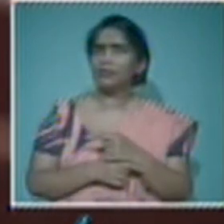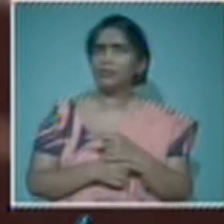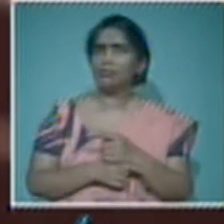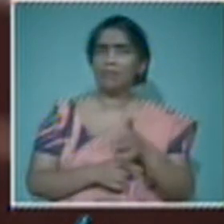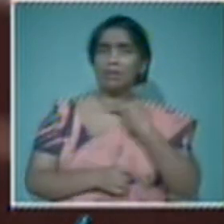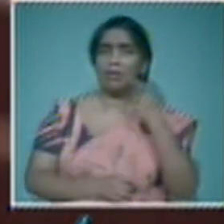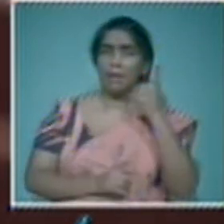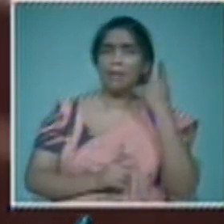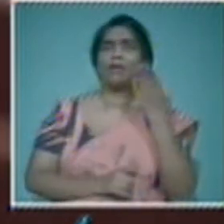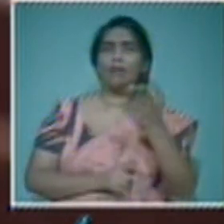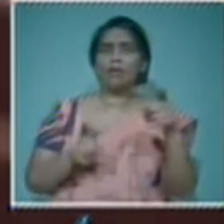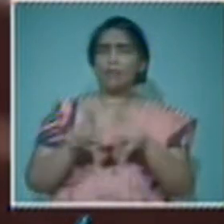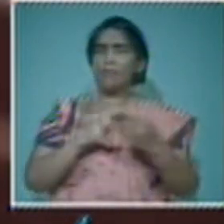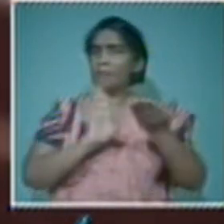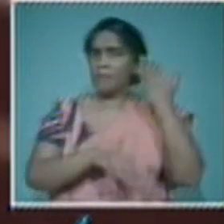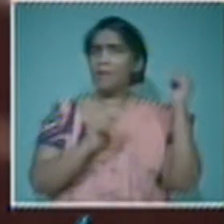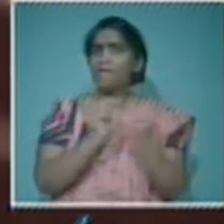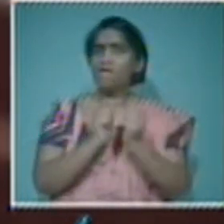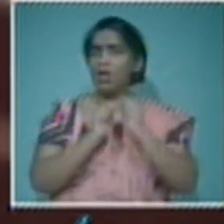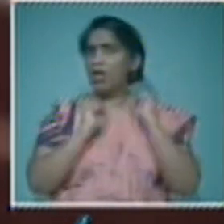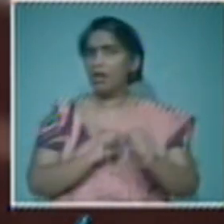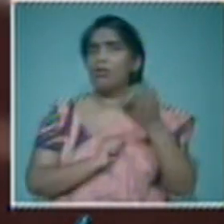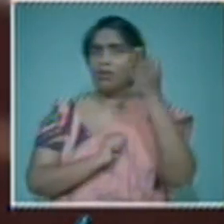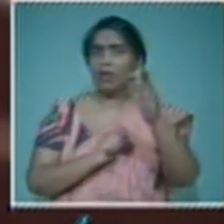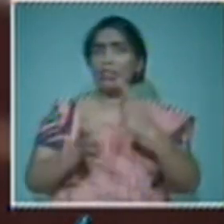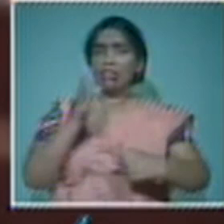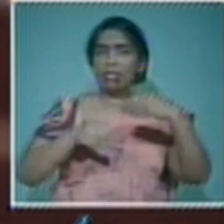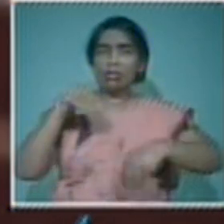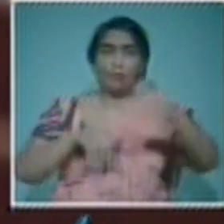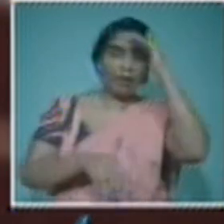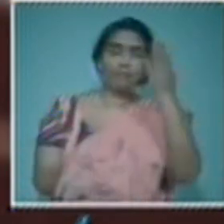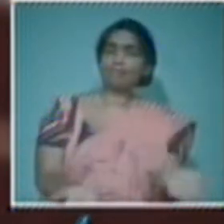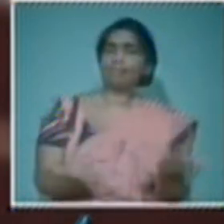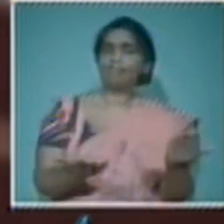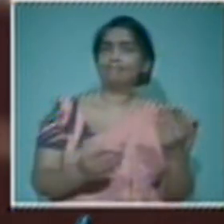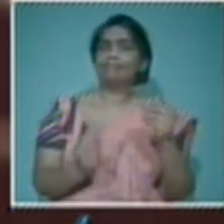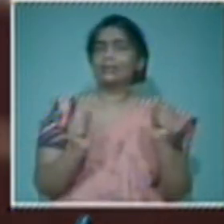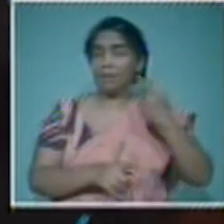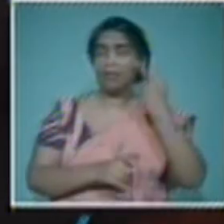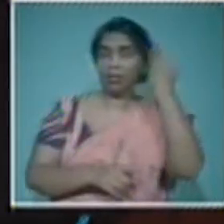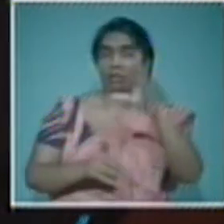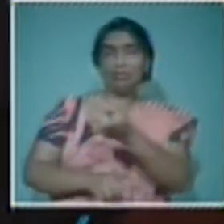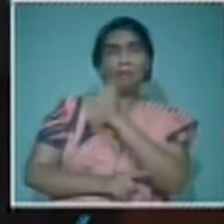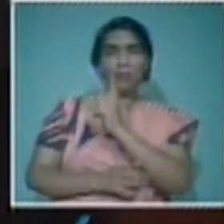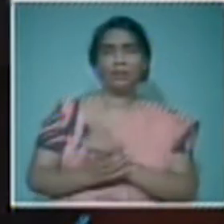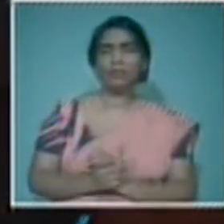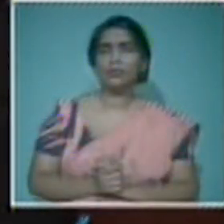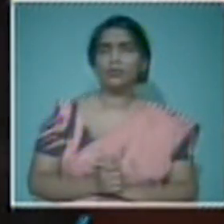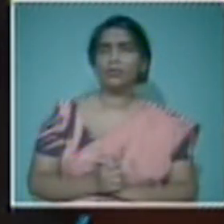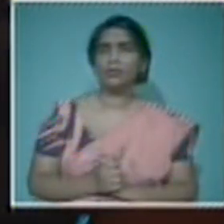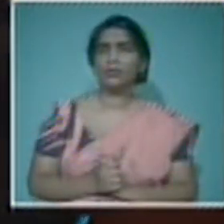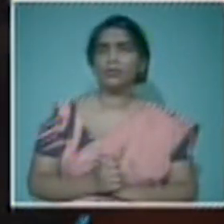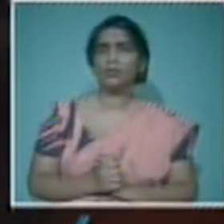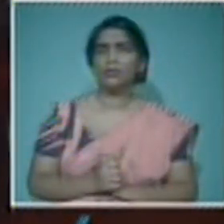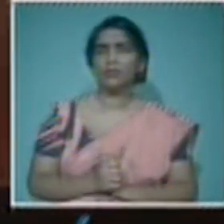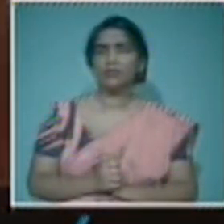දීපු හැටි. මේකලම් පෞද්ගලික කාලේ වැඩ කරේ කොහමද? මේකලම් තමයි දේශපාලන නායකත්වය දුන්නේ. අරගල කරුවා. හරි. කවුතර නිනු?